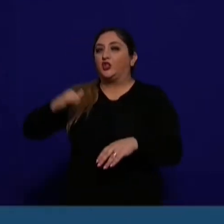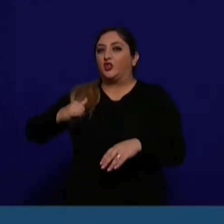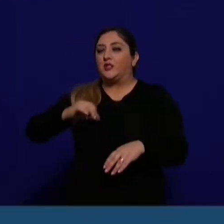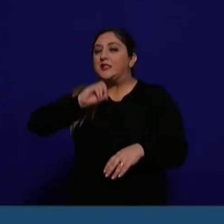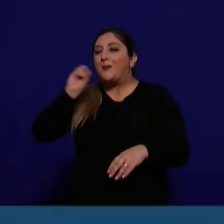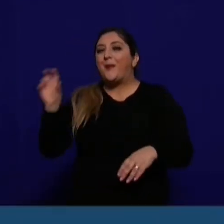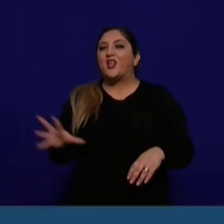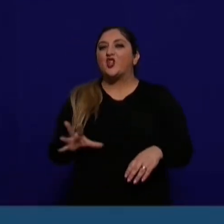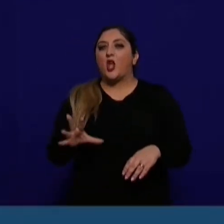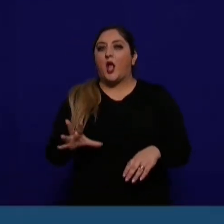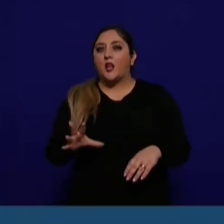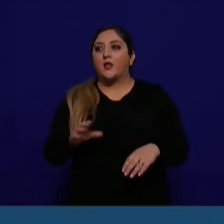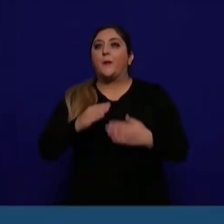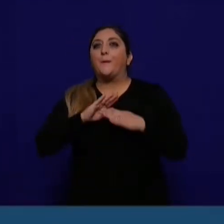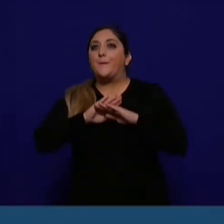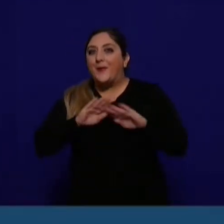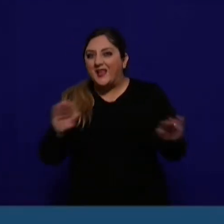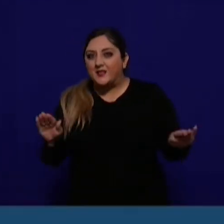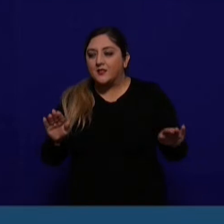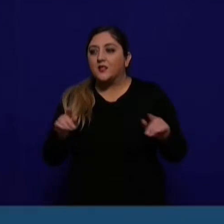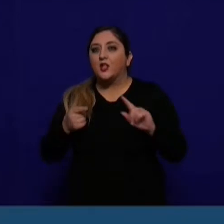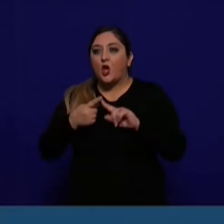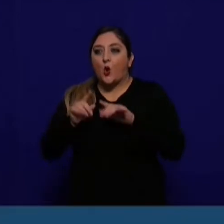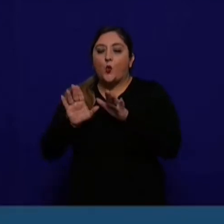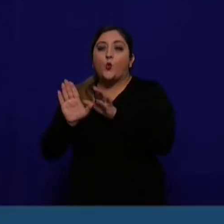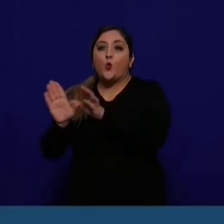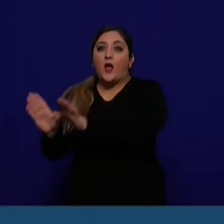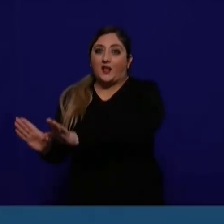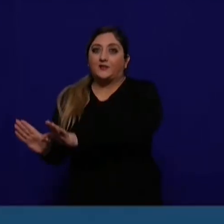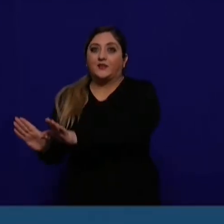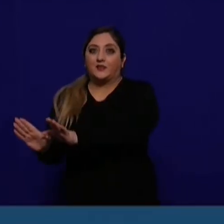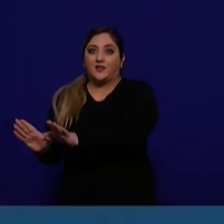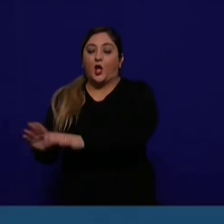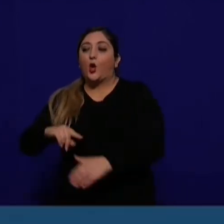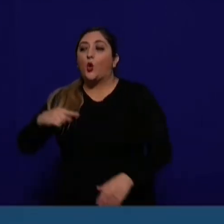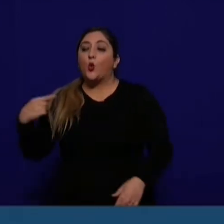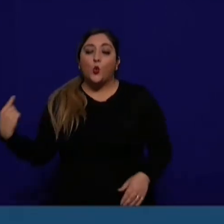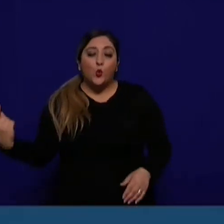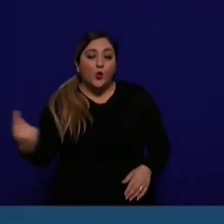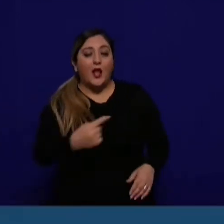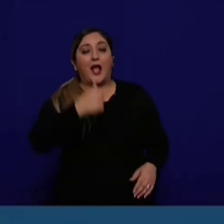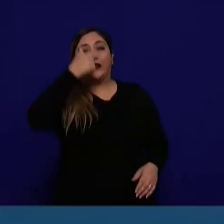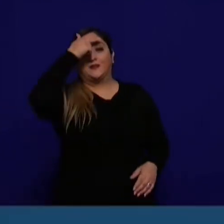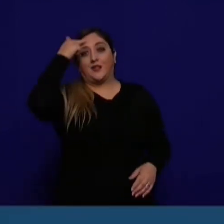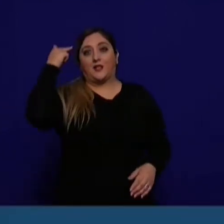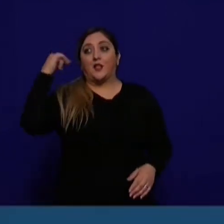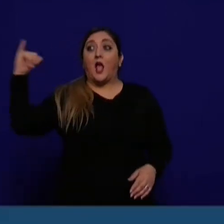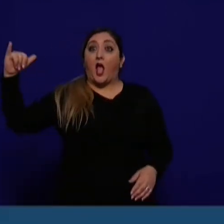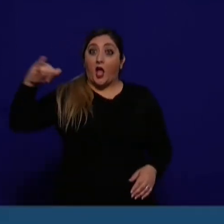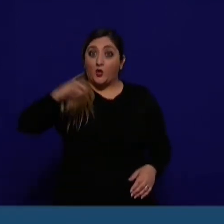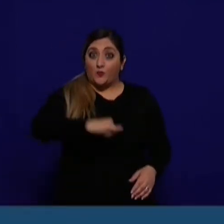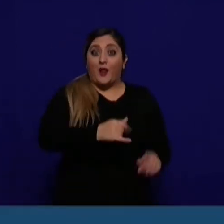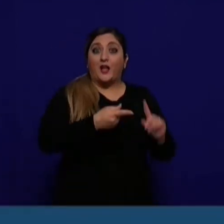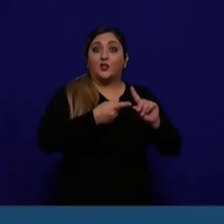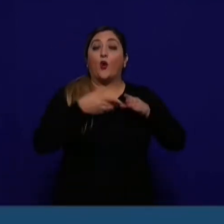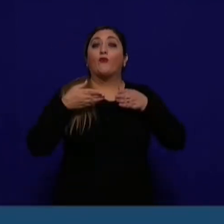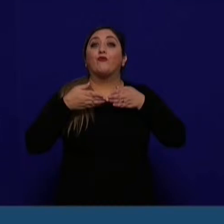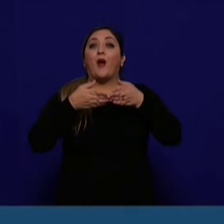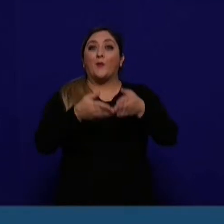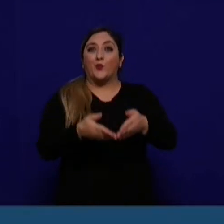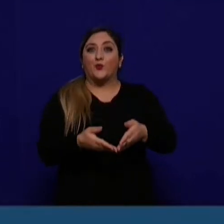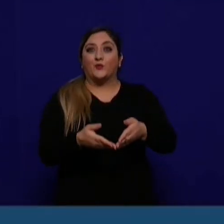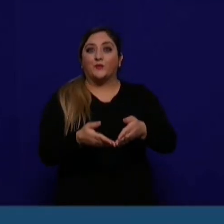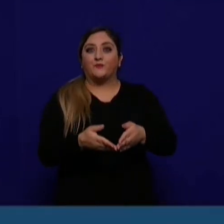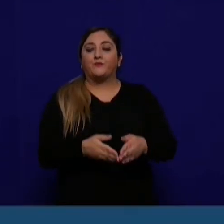numru ta' nies li kollha jiġu mill-ajruport ikunu wkoll ittestjati kif ukoll mill-katamaran. Bejn it-8 u l-14